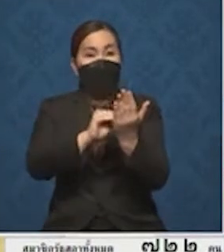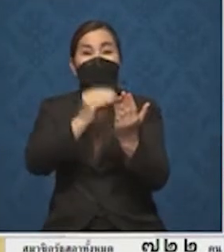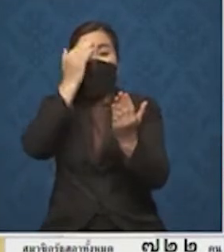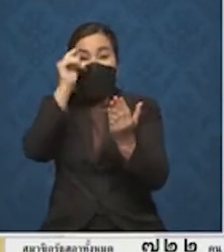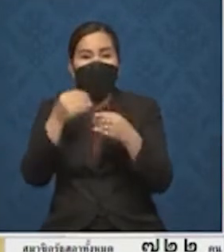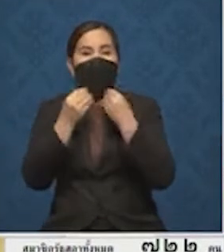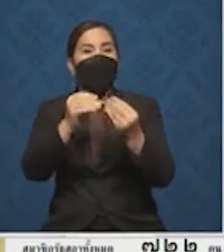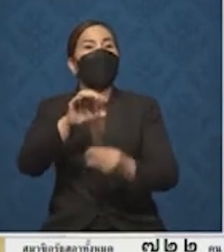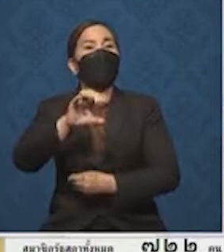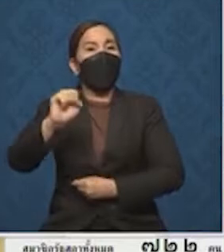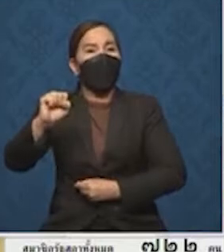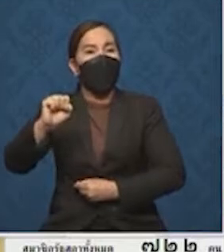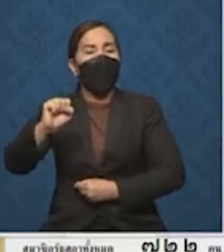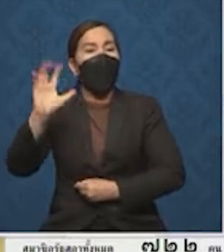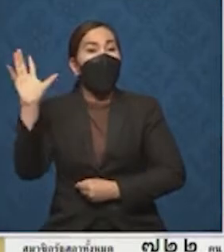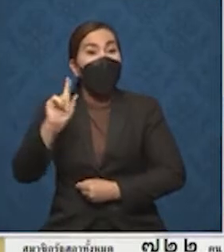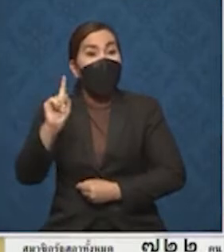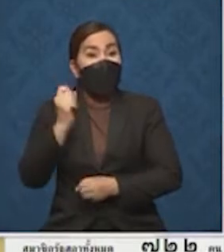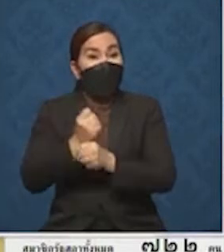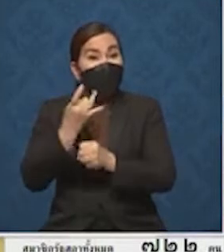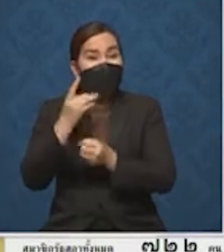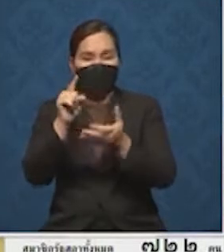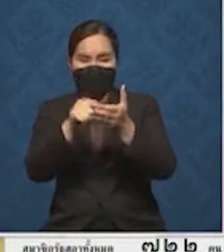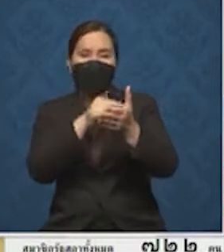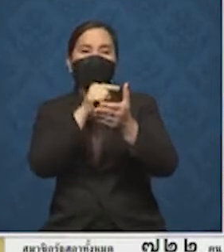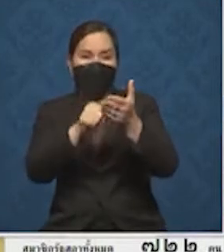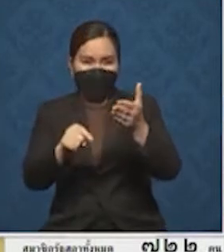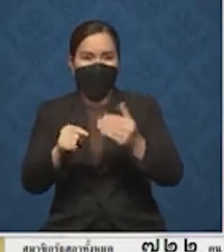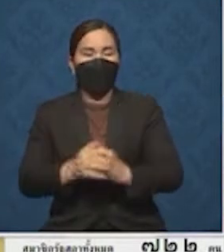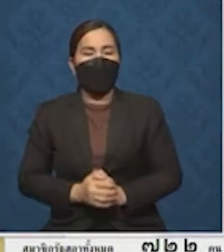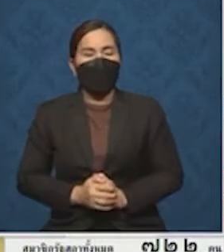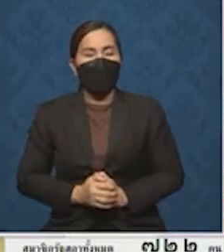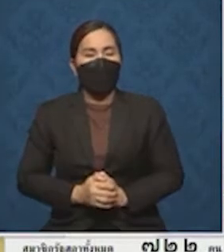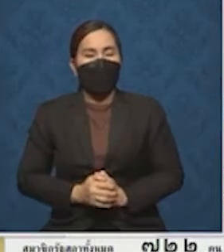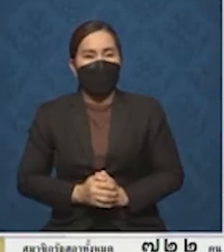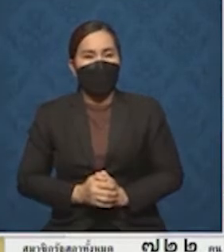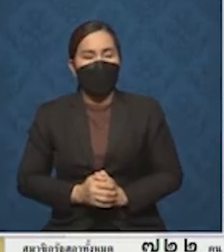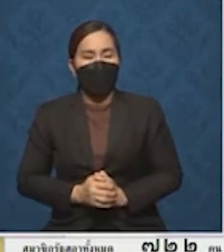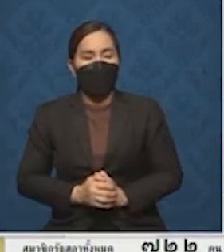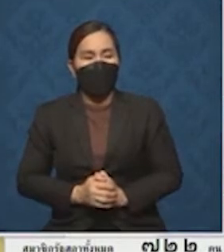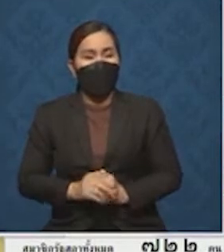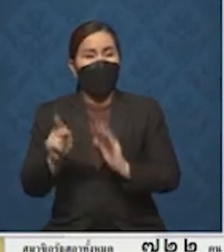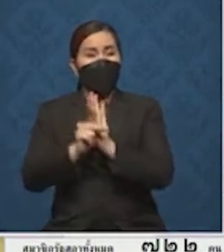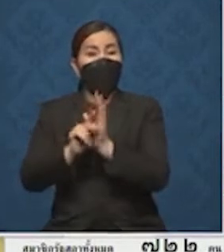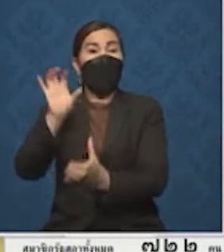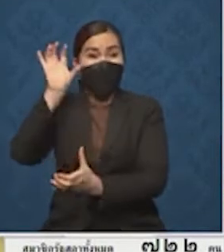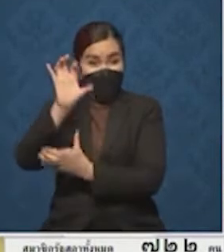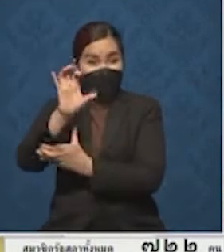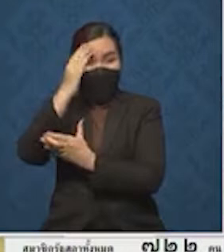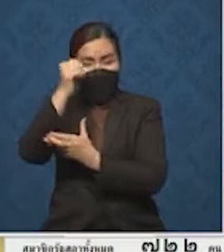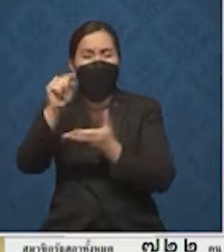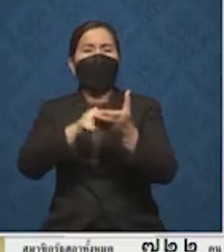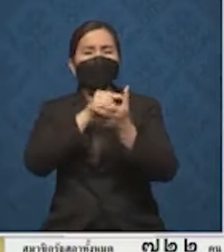สอสอใช้ในการเลอกตั้งแค่ออกมาไปสู่การเลอกตั้งก็ถูกรังรัการใช้